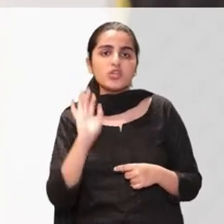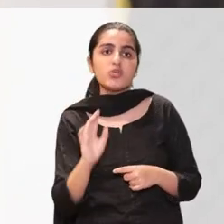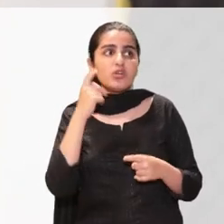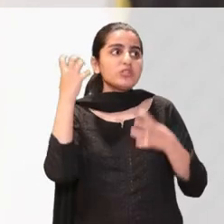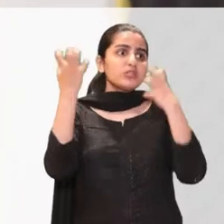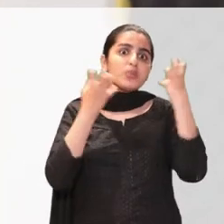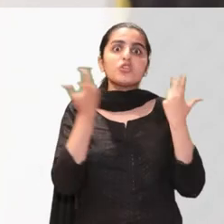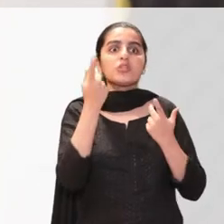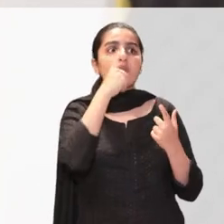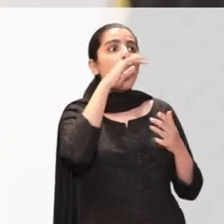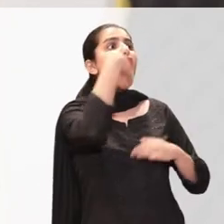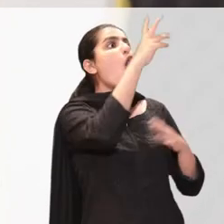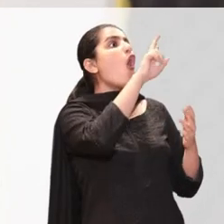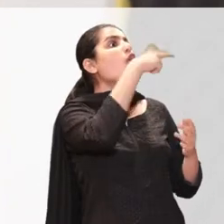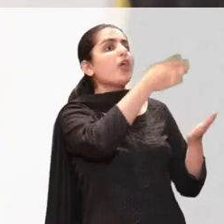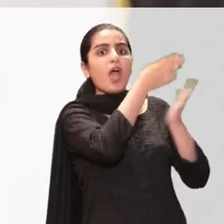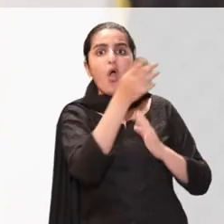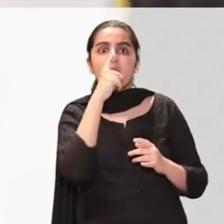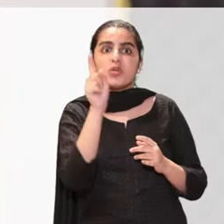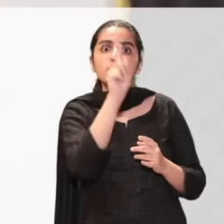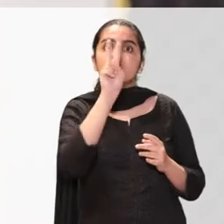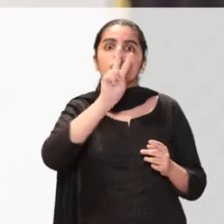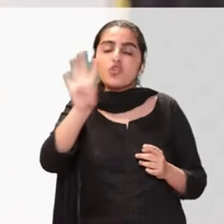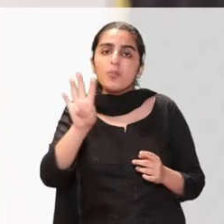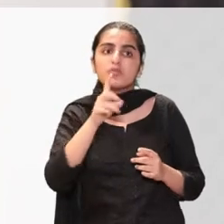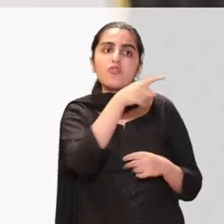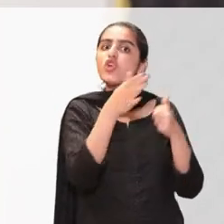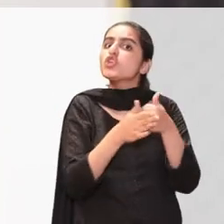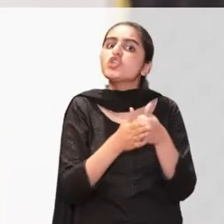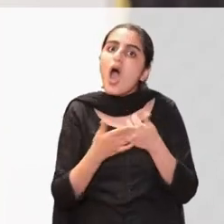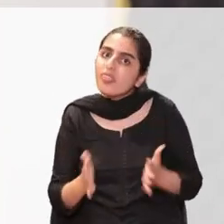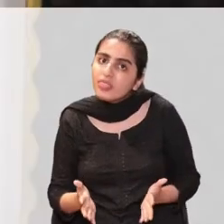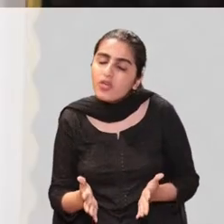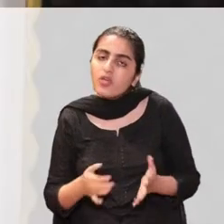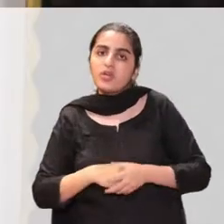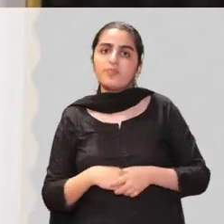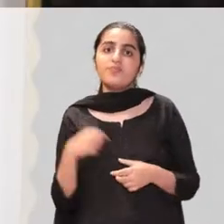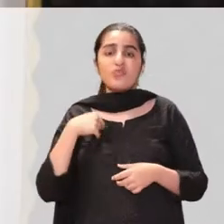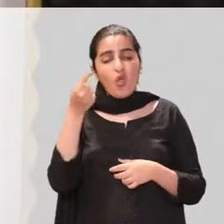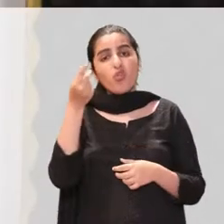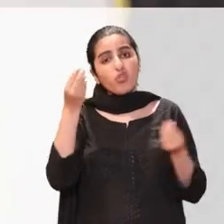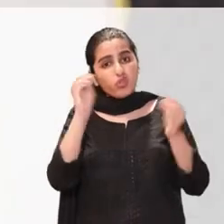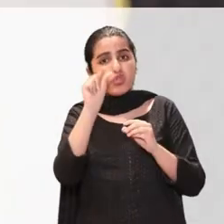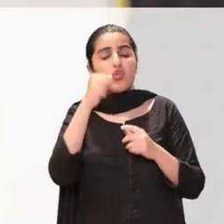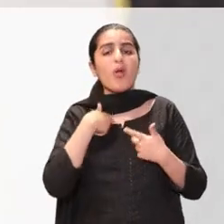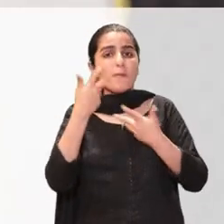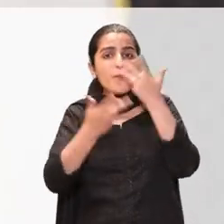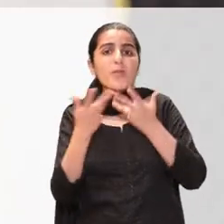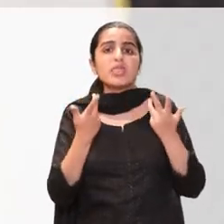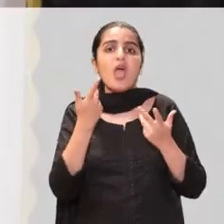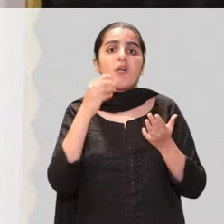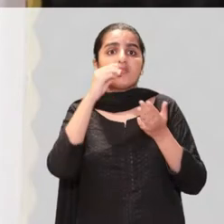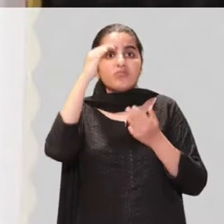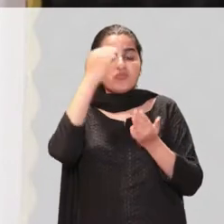टोटली अपोज्ड टो मीडिया वेबसाइट क्रिएट वेबसाइट का वाली लड़की है ना वह शर्माती हुई और वह बड़ी मासूमियत से ज्यादा एक्साइटेड हुई सौंफ